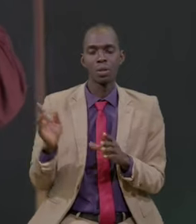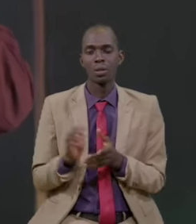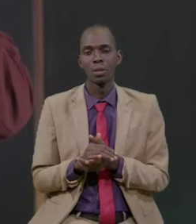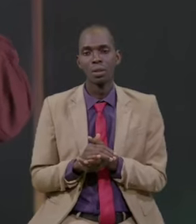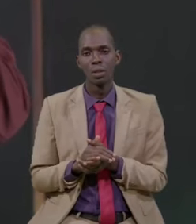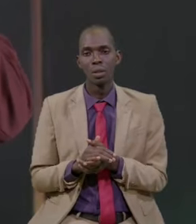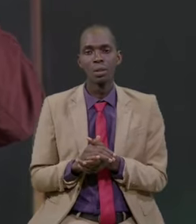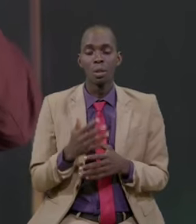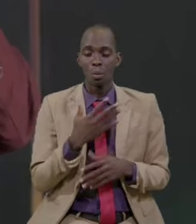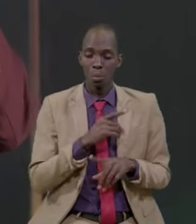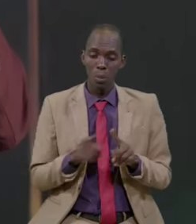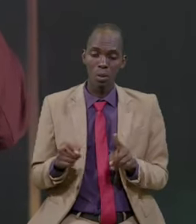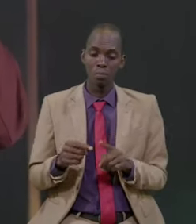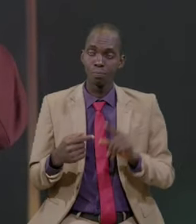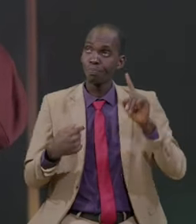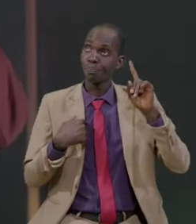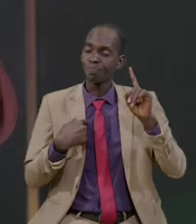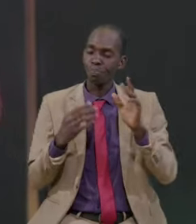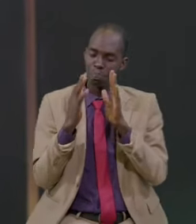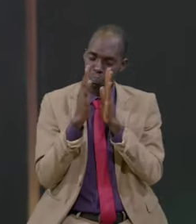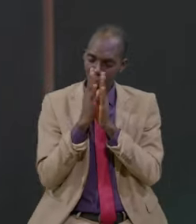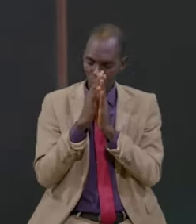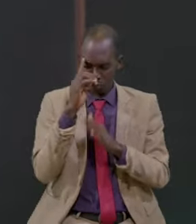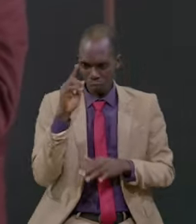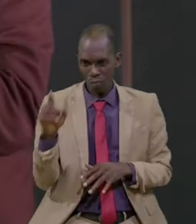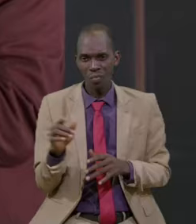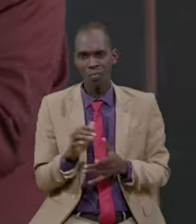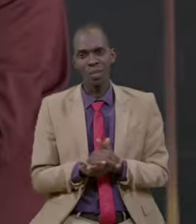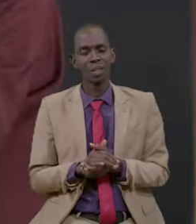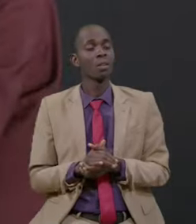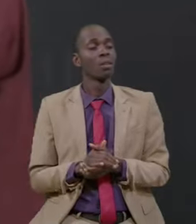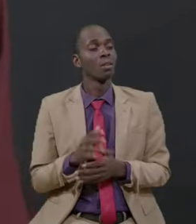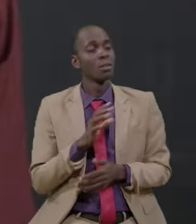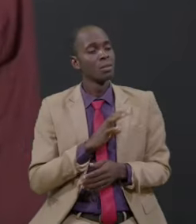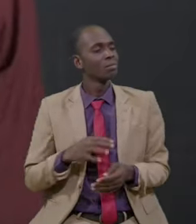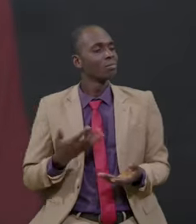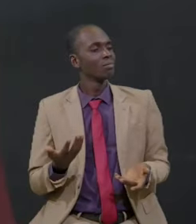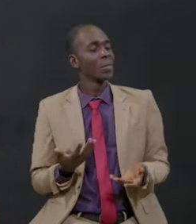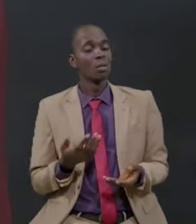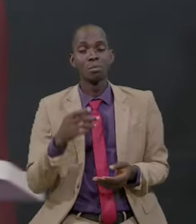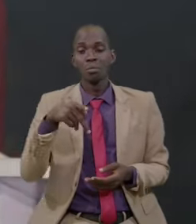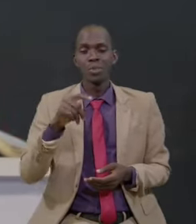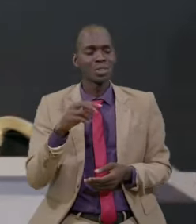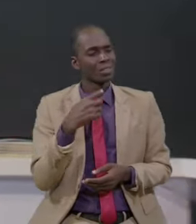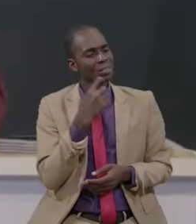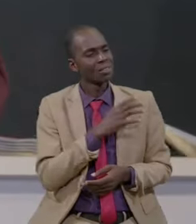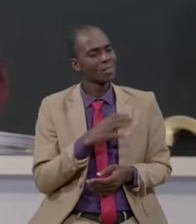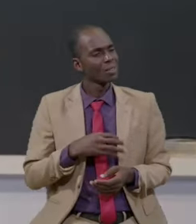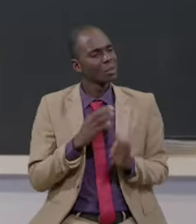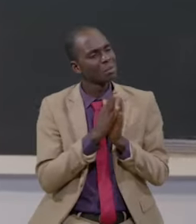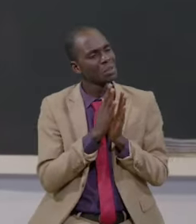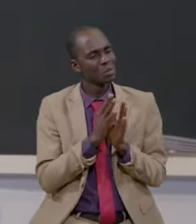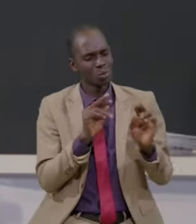toi. Pierre dit, est-ce que j'ai besoin de prier? Ça va, je vais bien. C'est ce qu'il pensait. Il pensait qu'il est fort de